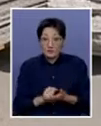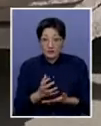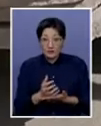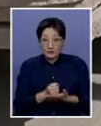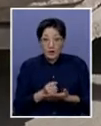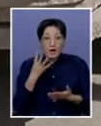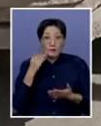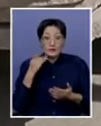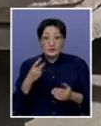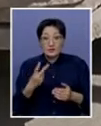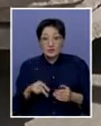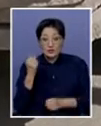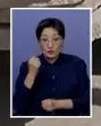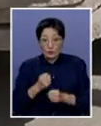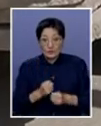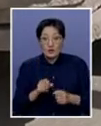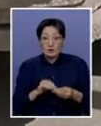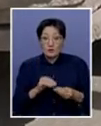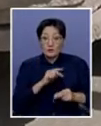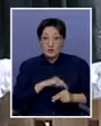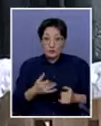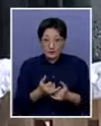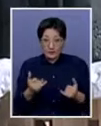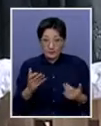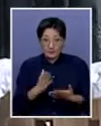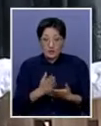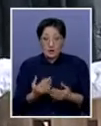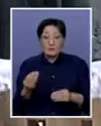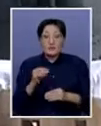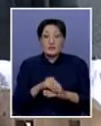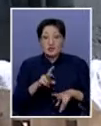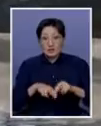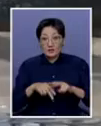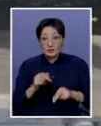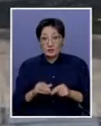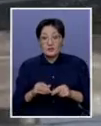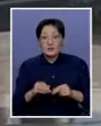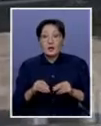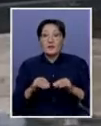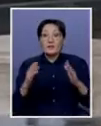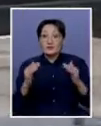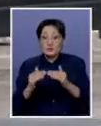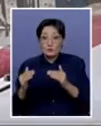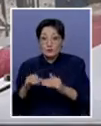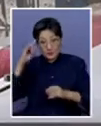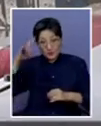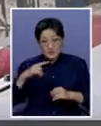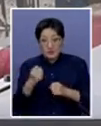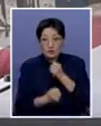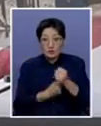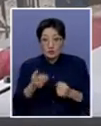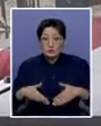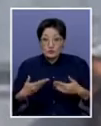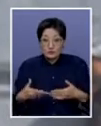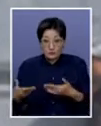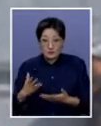қазір алматылық 20 қызметкерді тұрақты жұмыспен қамтып отыр. Онымен қоса салынып жатқан сәулетті құрылысқа отандық өнім ұсынып